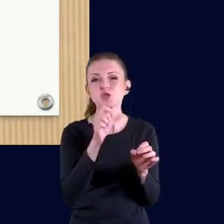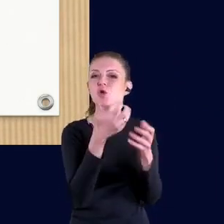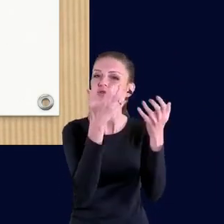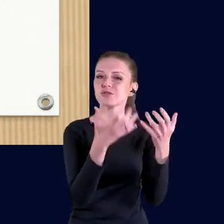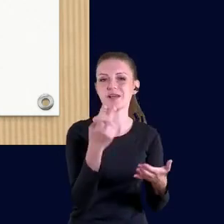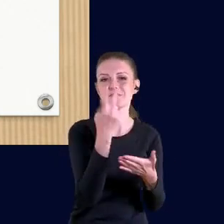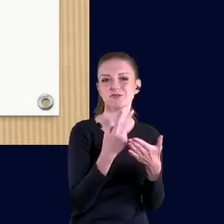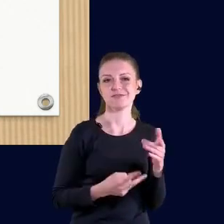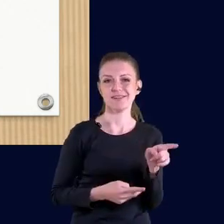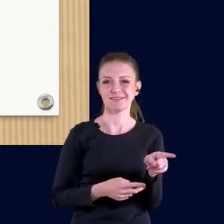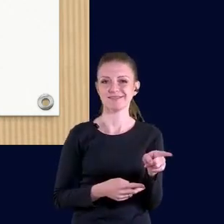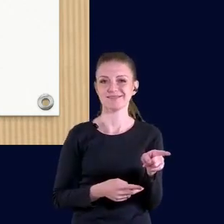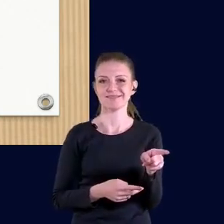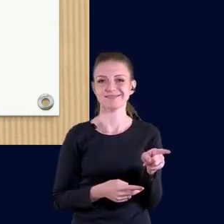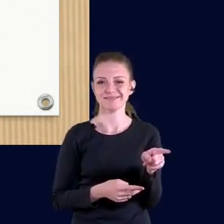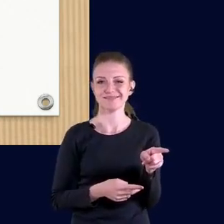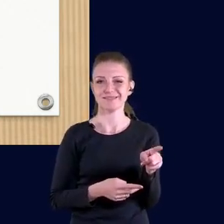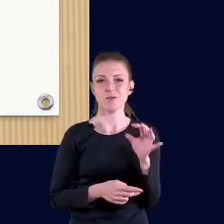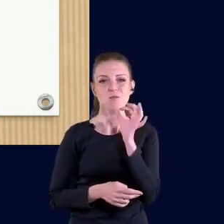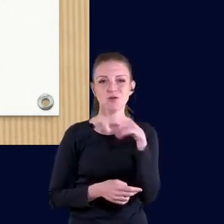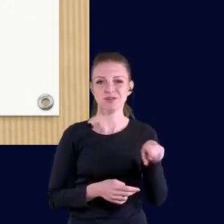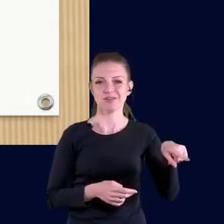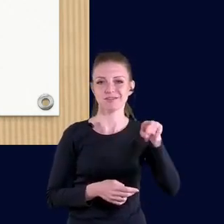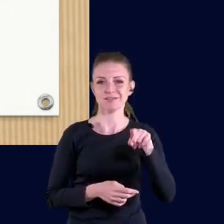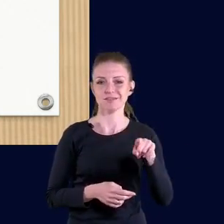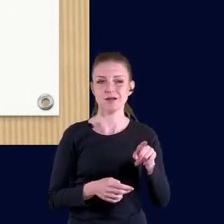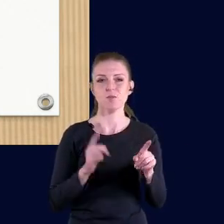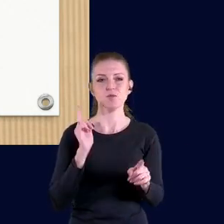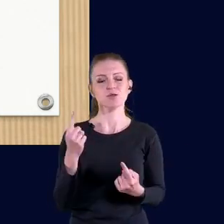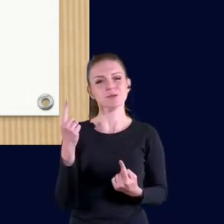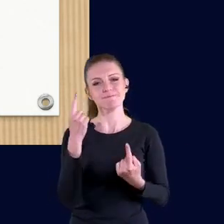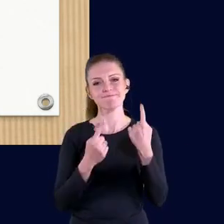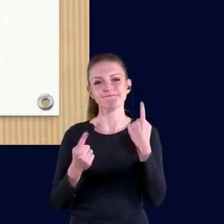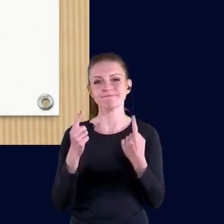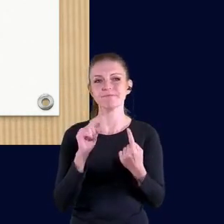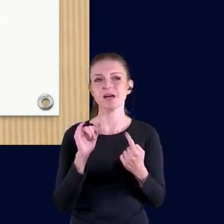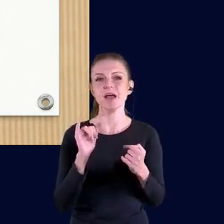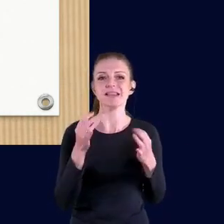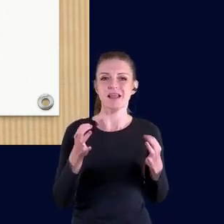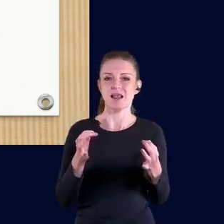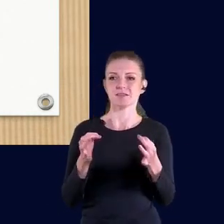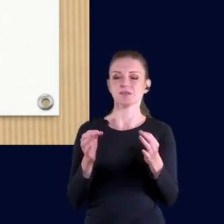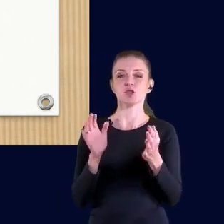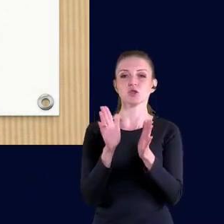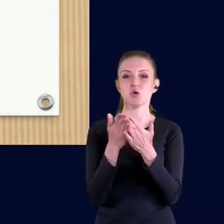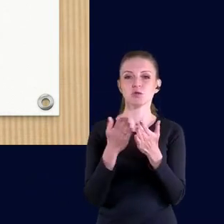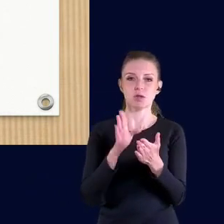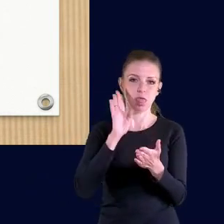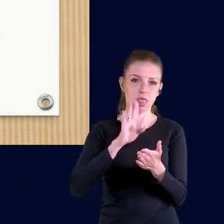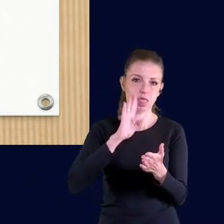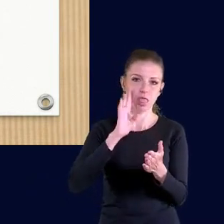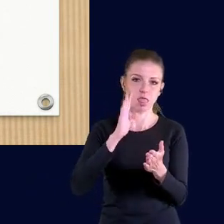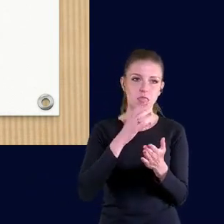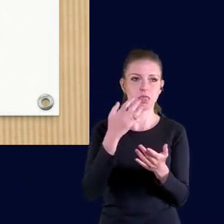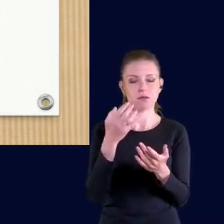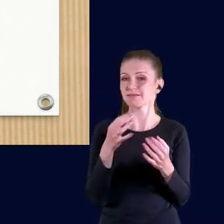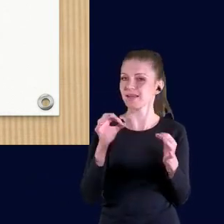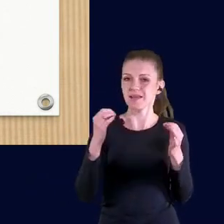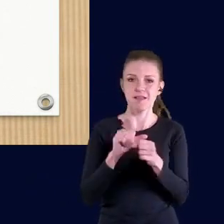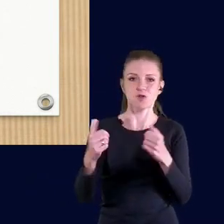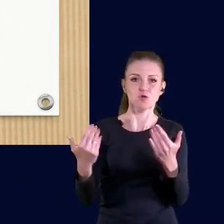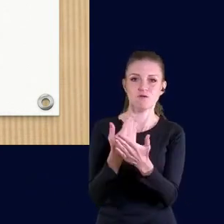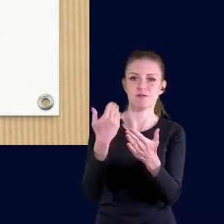i też na Musimy też brać pod uwagę również rozwój czytelnictwa to nie jest grupa uczniów